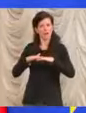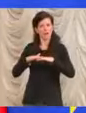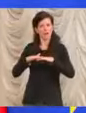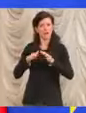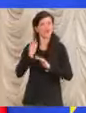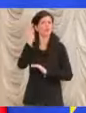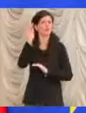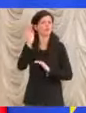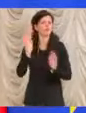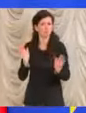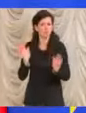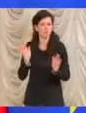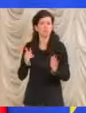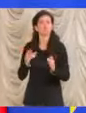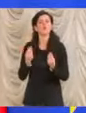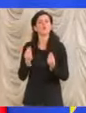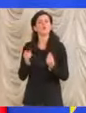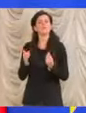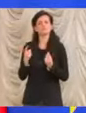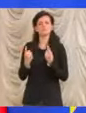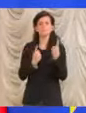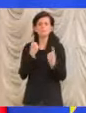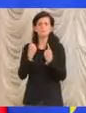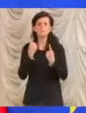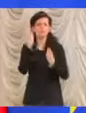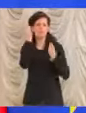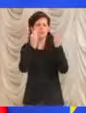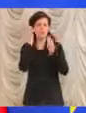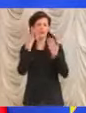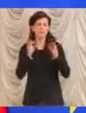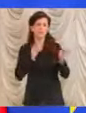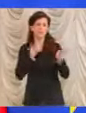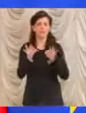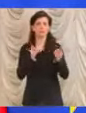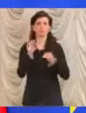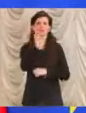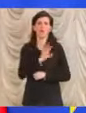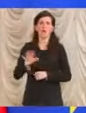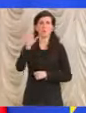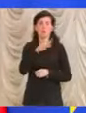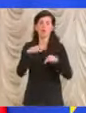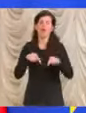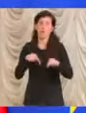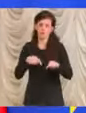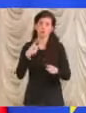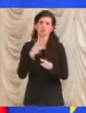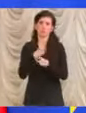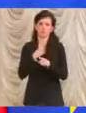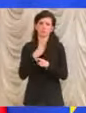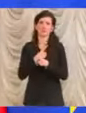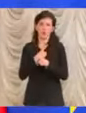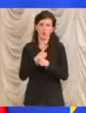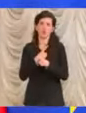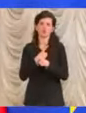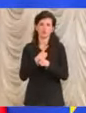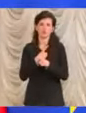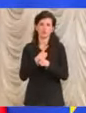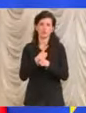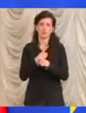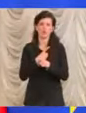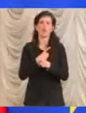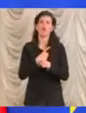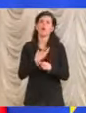mettere in piedi una strategia europea che quella di cui abbiamo bisogno articolata sulla base di tanti altri